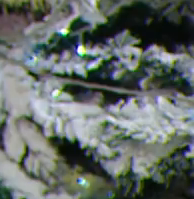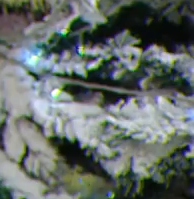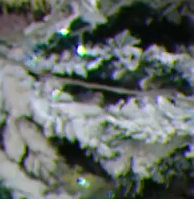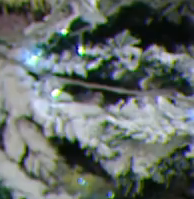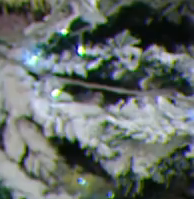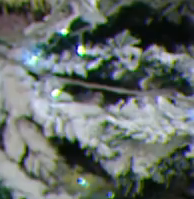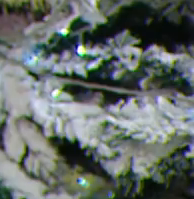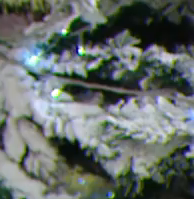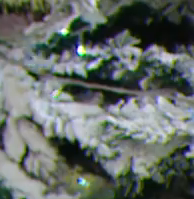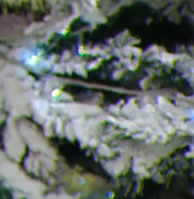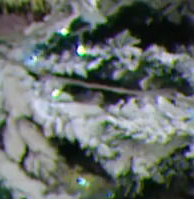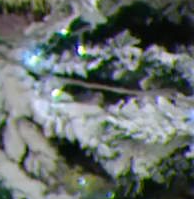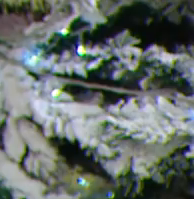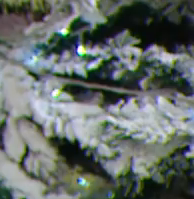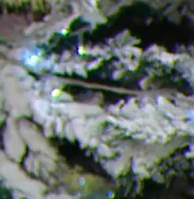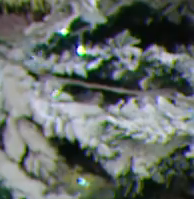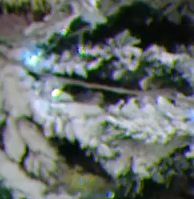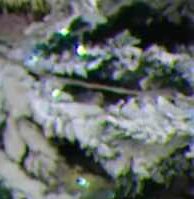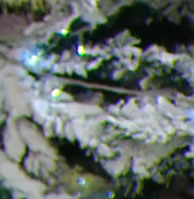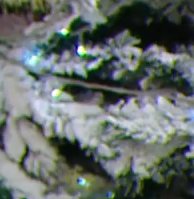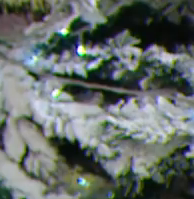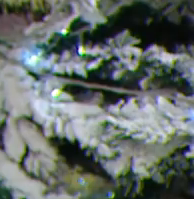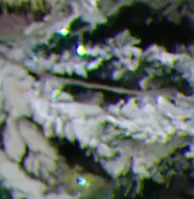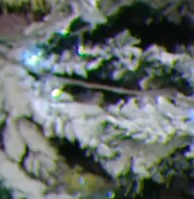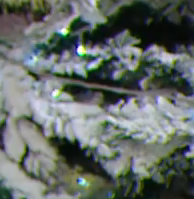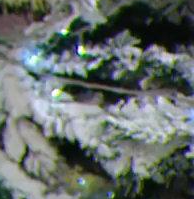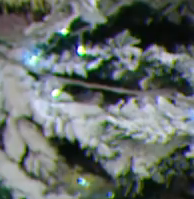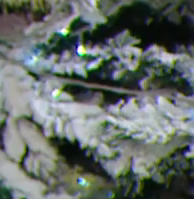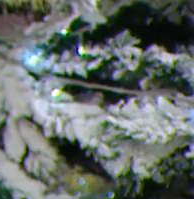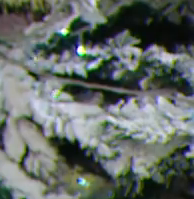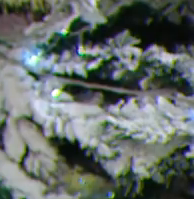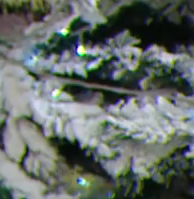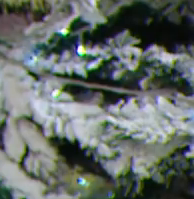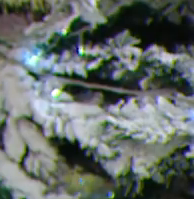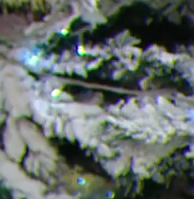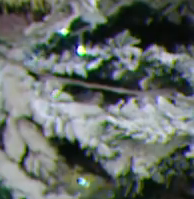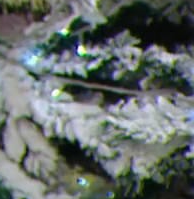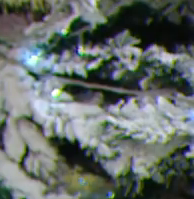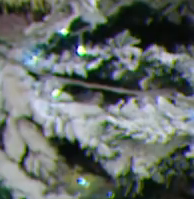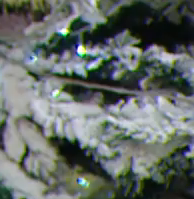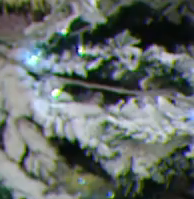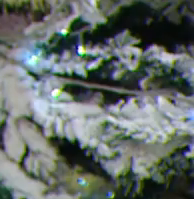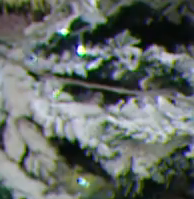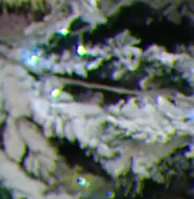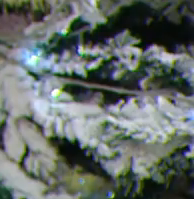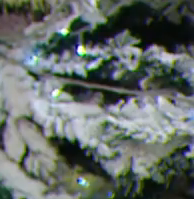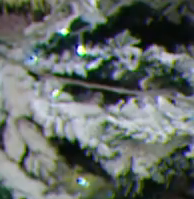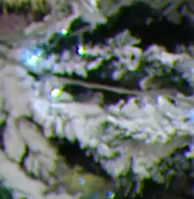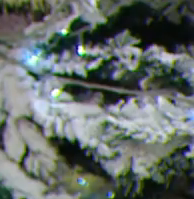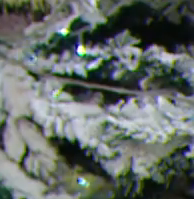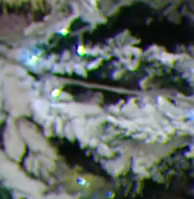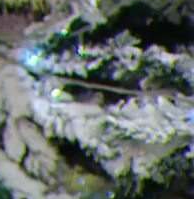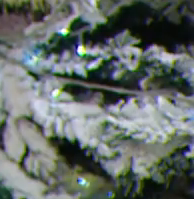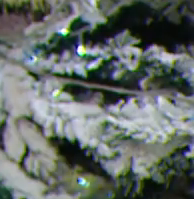ადამიანურ სისუსტეებზე, ადამიანის ძლიერ მხარეზე. საბოლოო ჯამში ჩვენ საუბრობთ ადამიანის ფიზიკურ, მენტალურ, ფსიქიკურ,